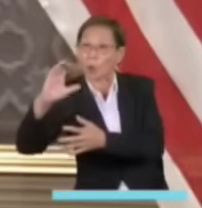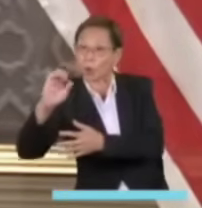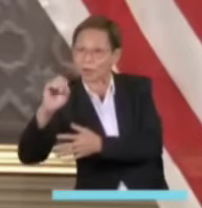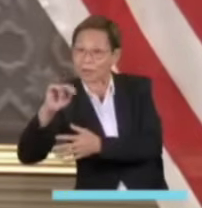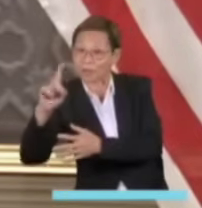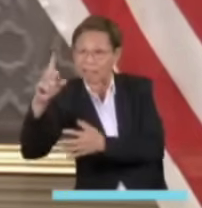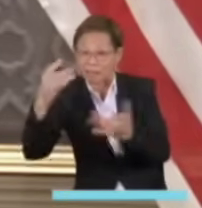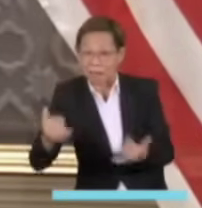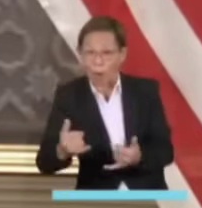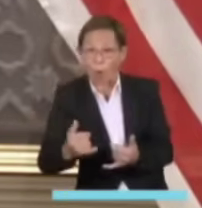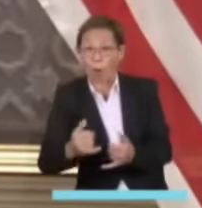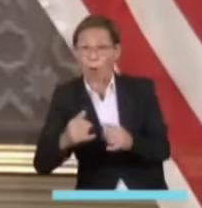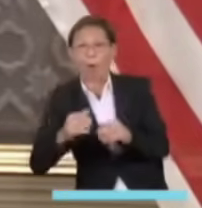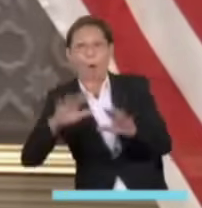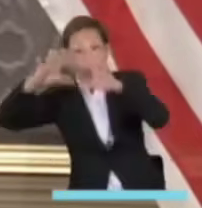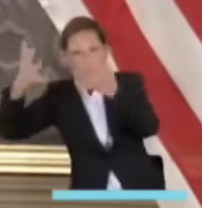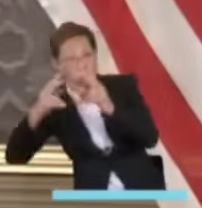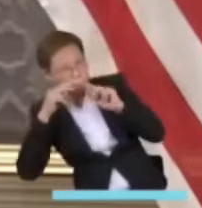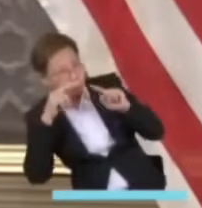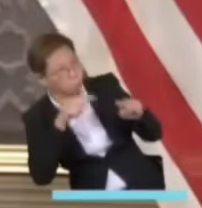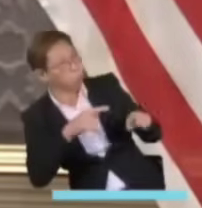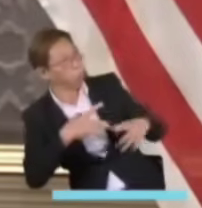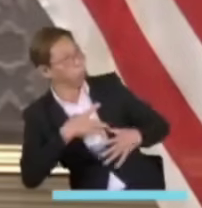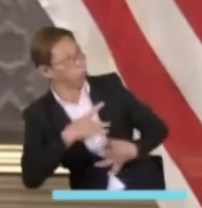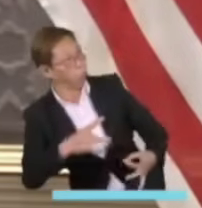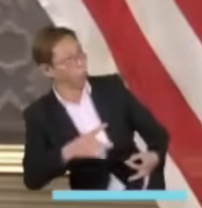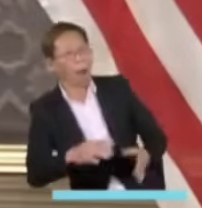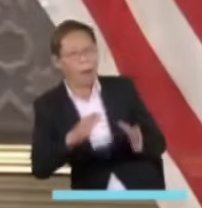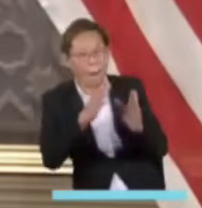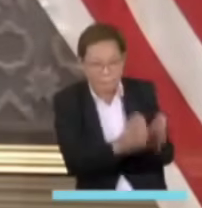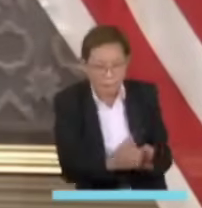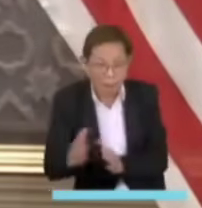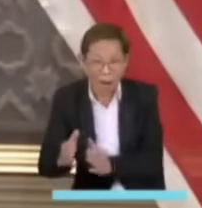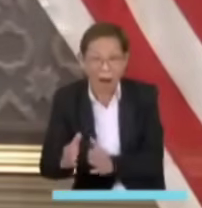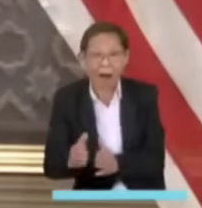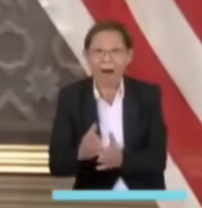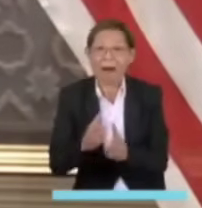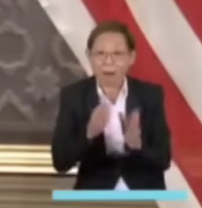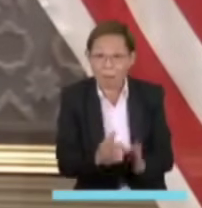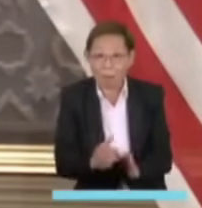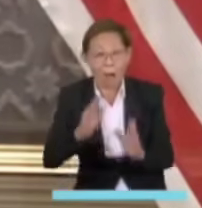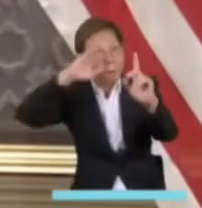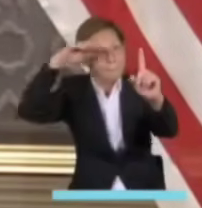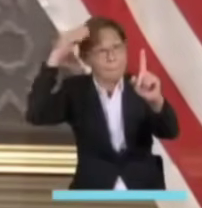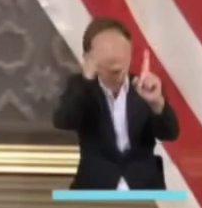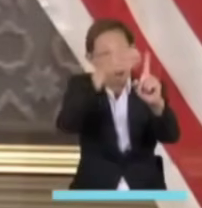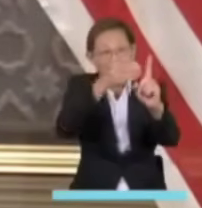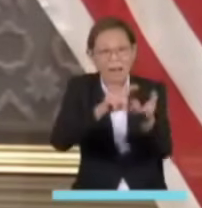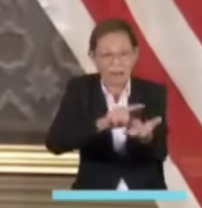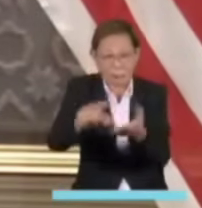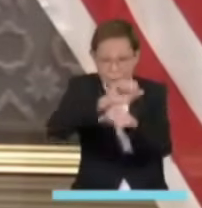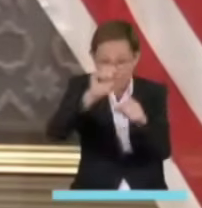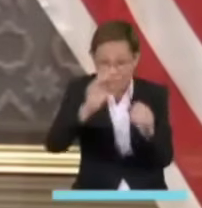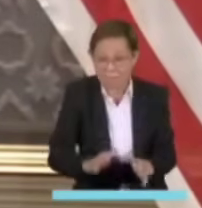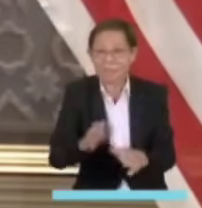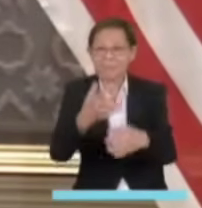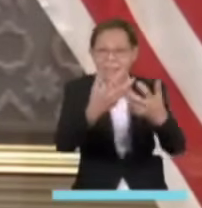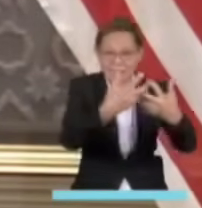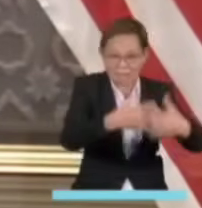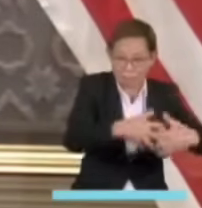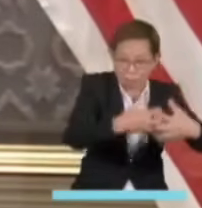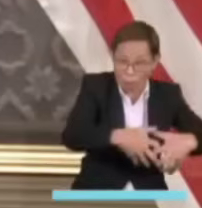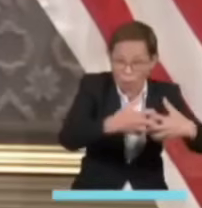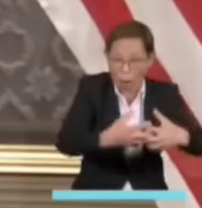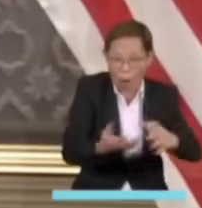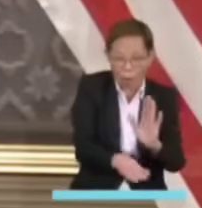dunia. Pelan induk perindustrian menyasarkan pendapatan bulanan pekerja industri membuat